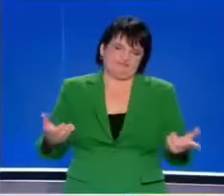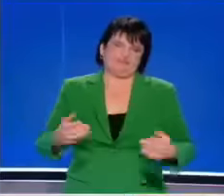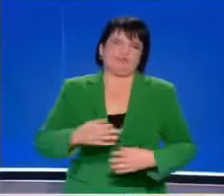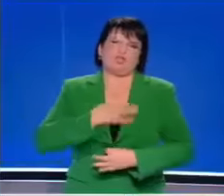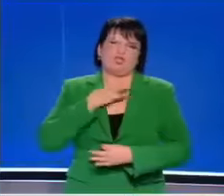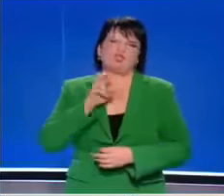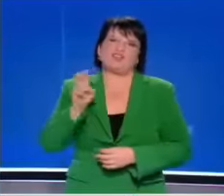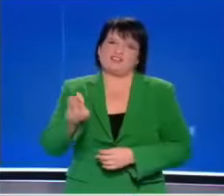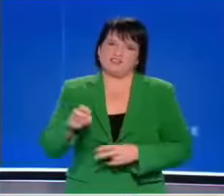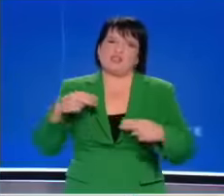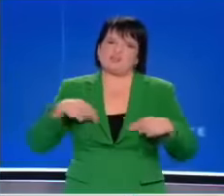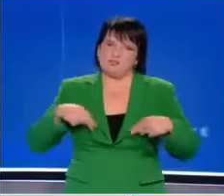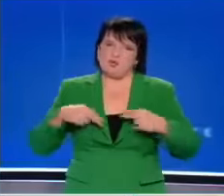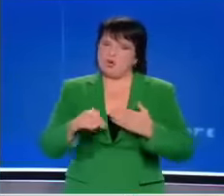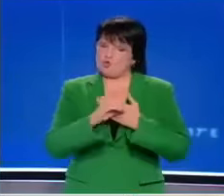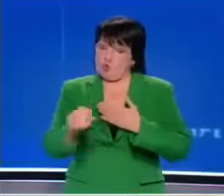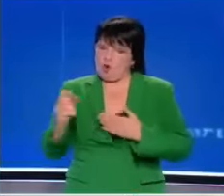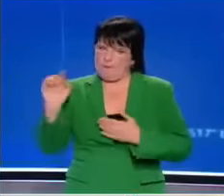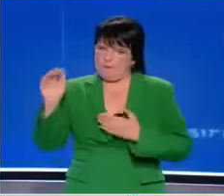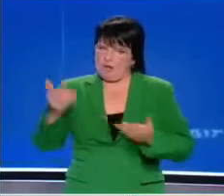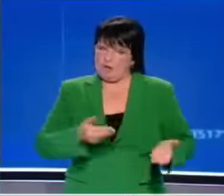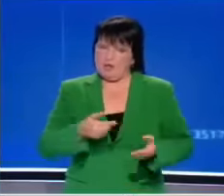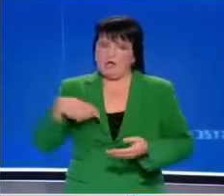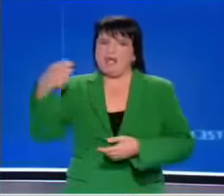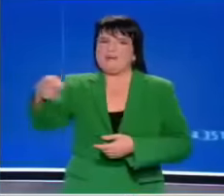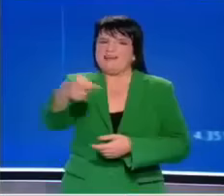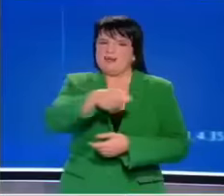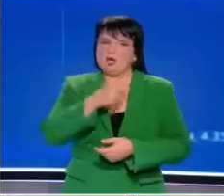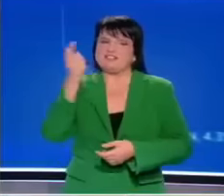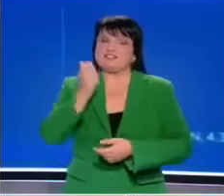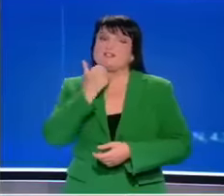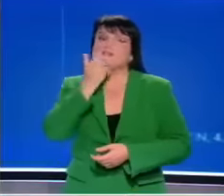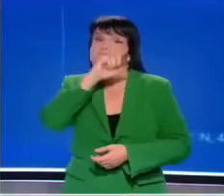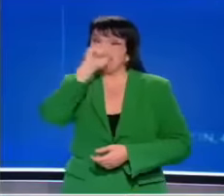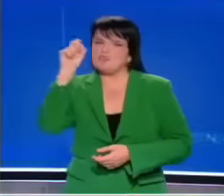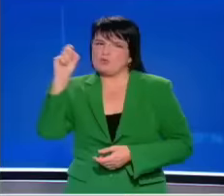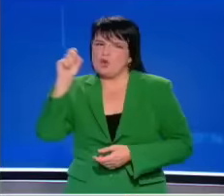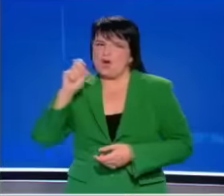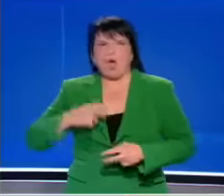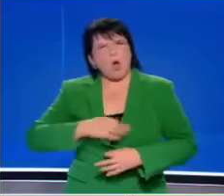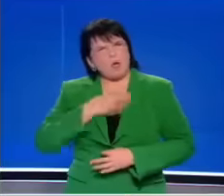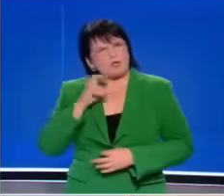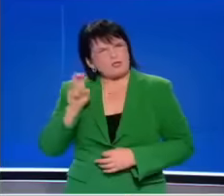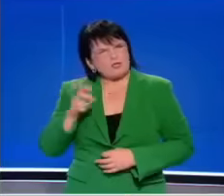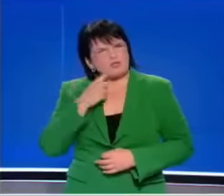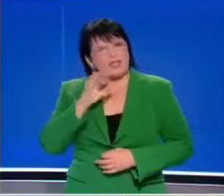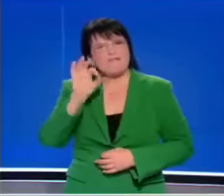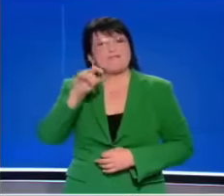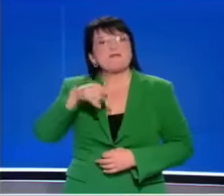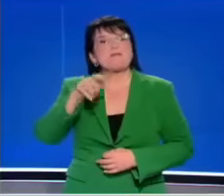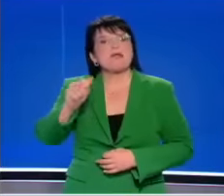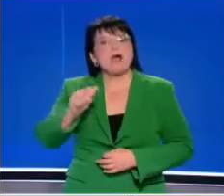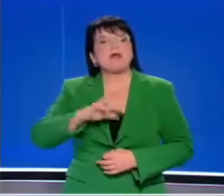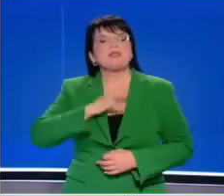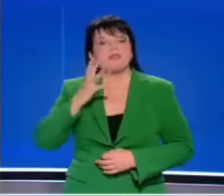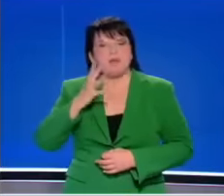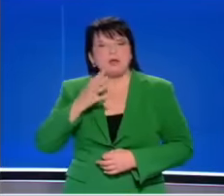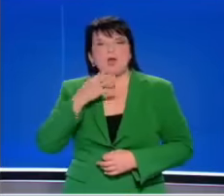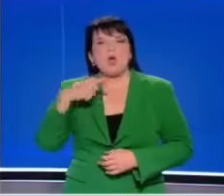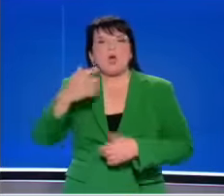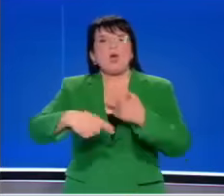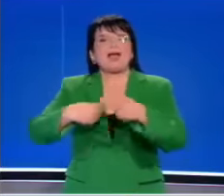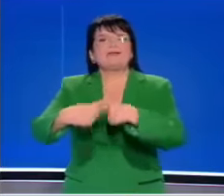το είπε και ο κύριος χατζιδάκης εδώ στο open χρήματα να πληρώσει τις συντάξεις ο κύριος χατζιδάκης λέει ότι δεν θέλει να μειώσουμε το φπα γιατί δεν θέλει να αυξηθεί η